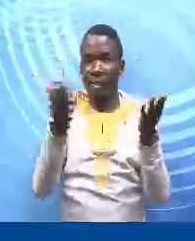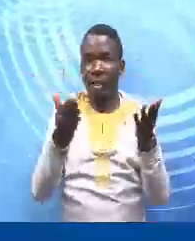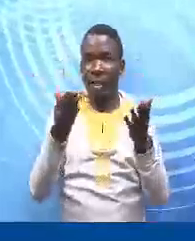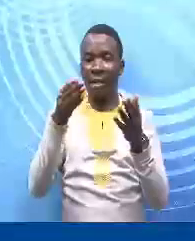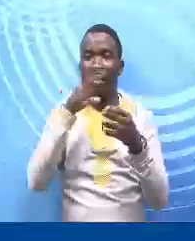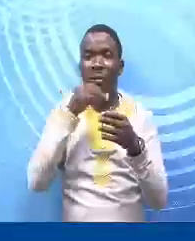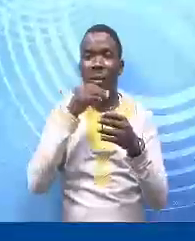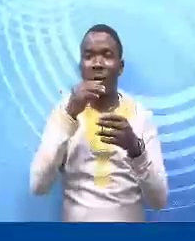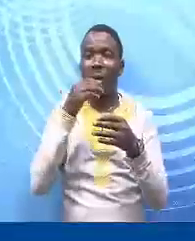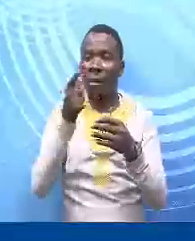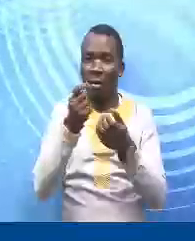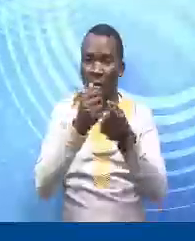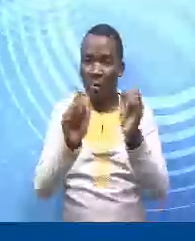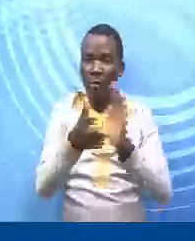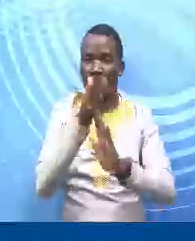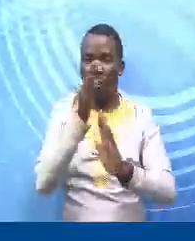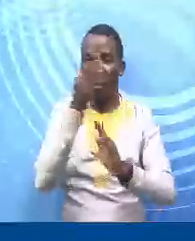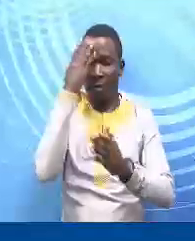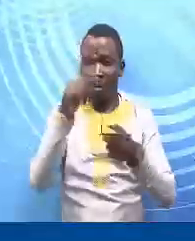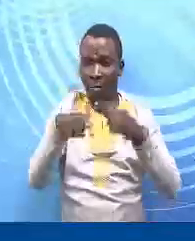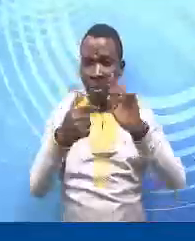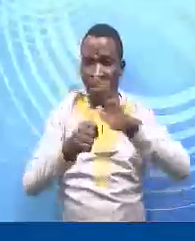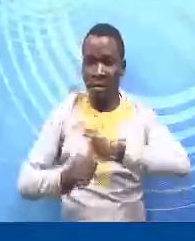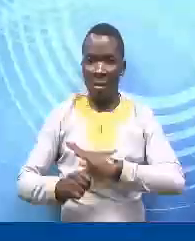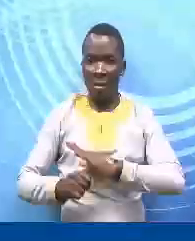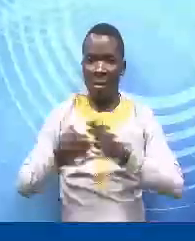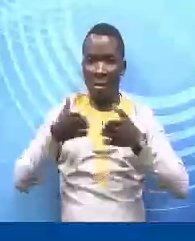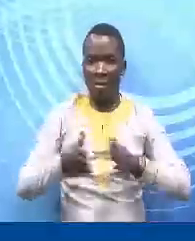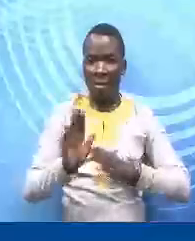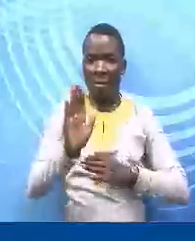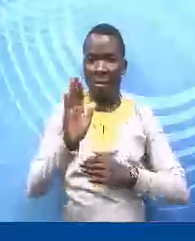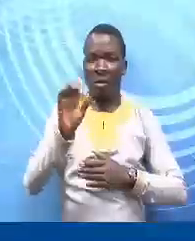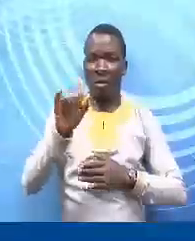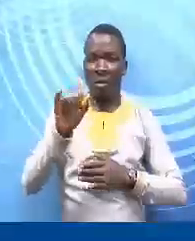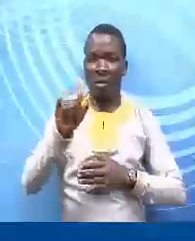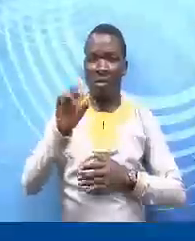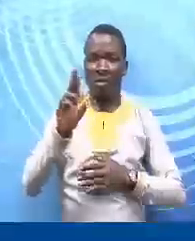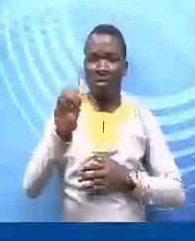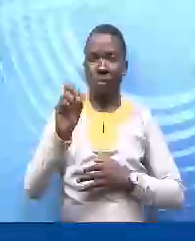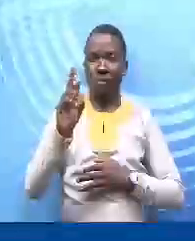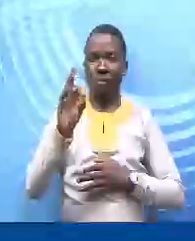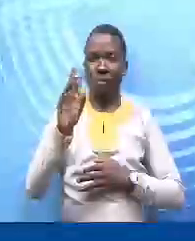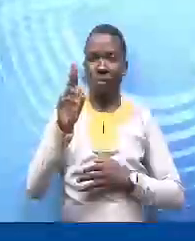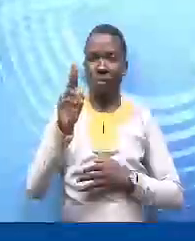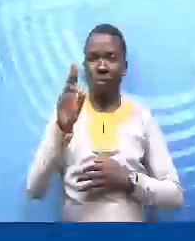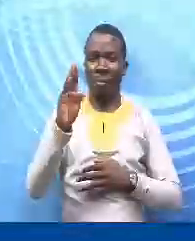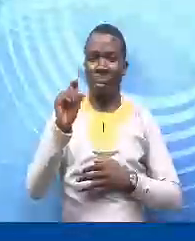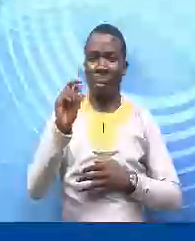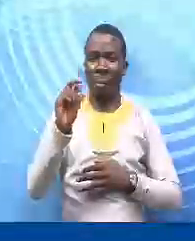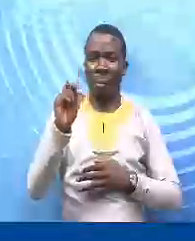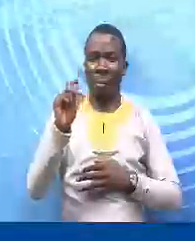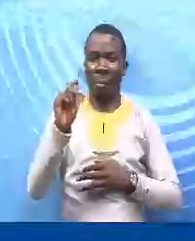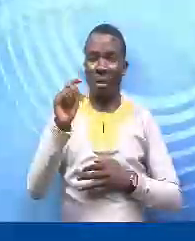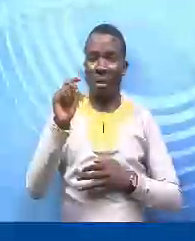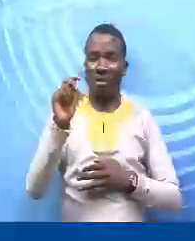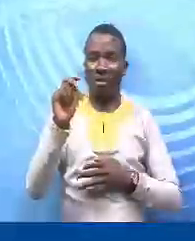gutabarwa mu maguru mashya ngo kuko akomeje guhohoterwa n'urubyaro rwe yusufu ubona bagenda btn mu karere ka ngoma baje mbabwiye